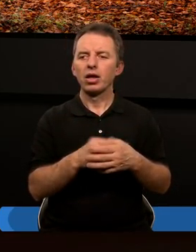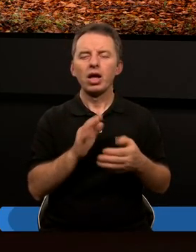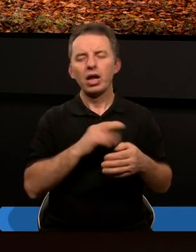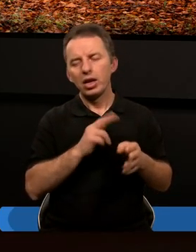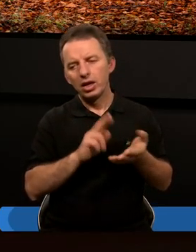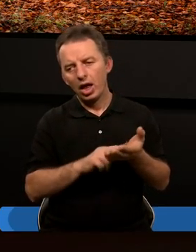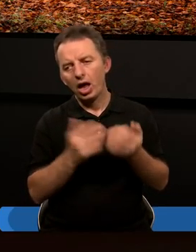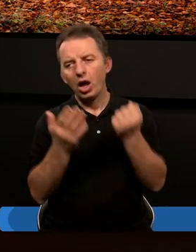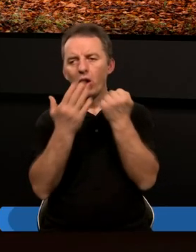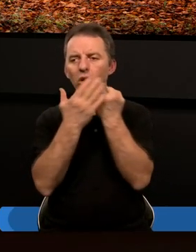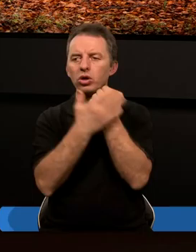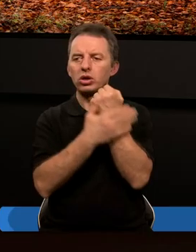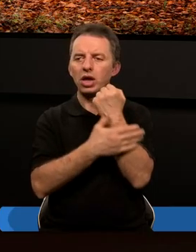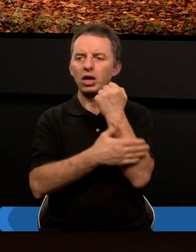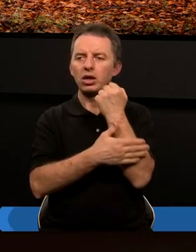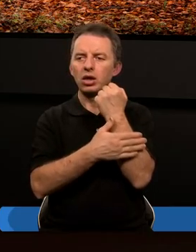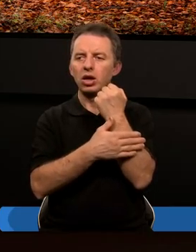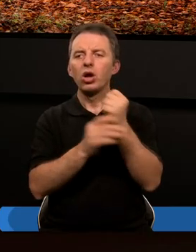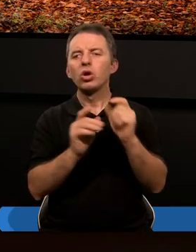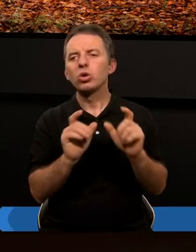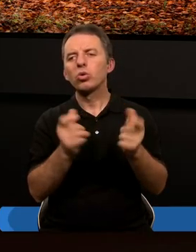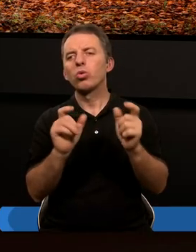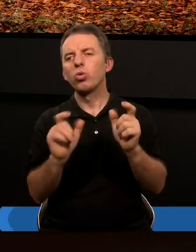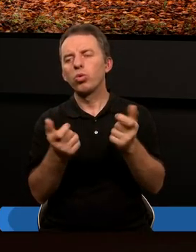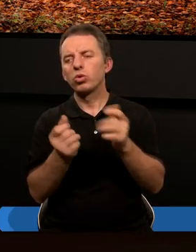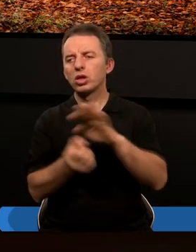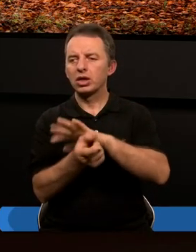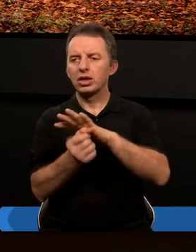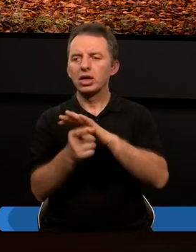ostateczne, wydaje się, skutki tego